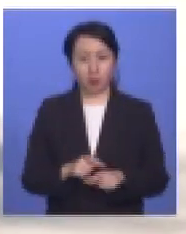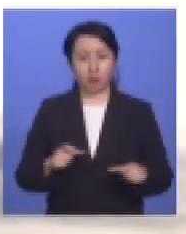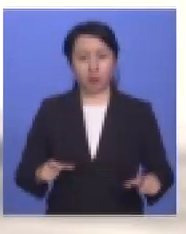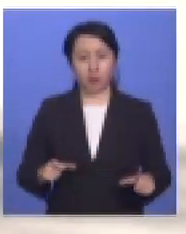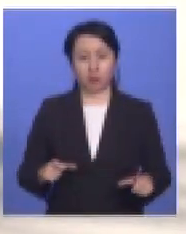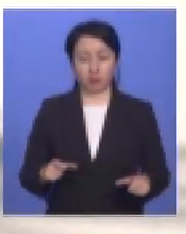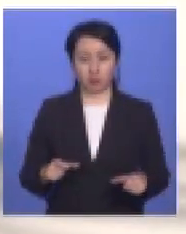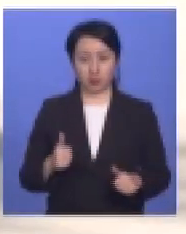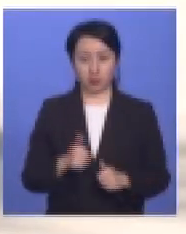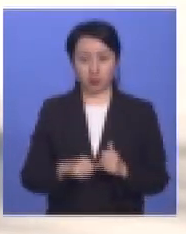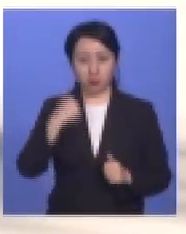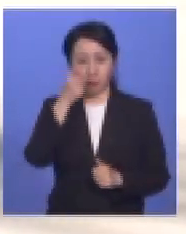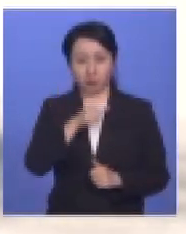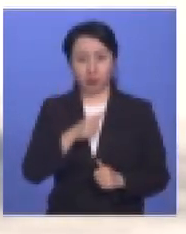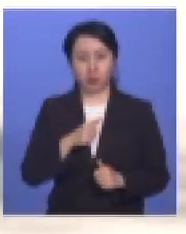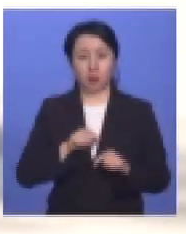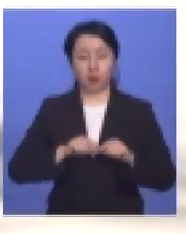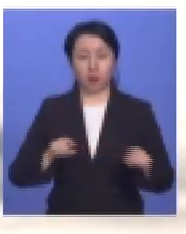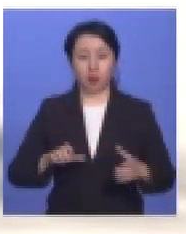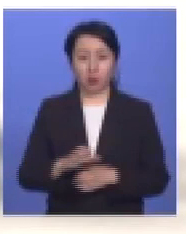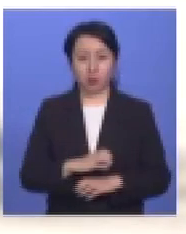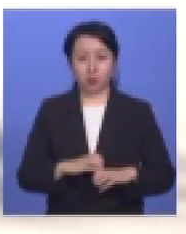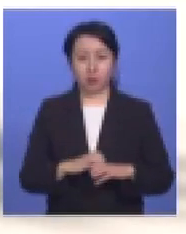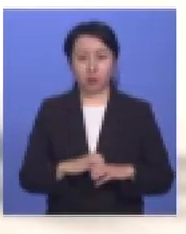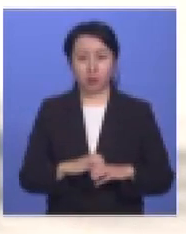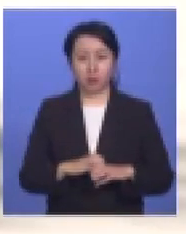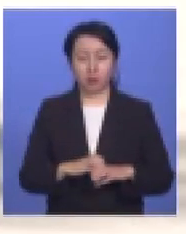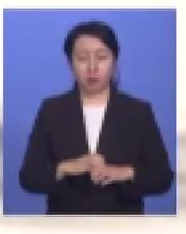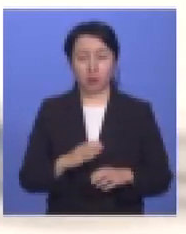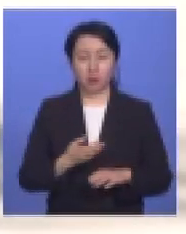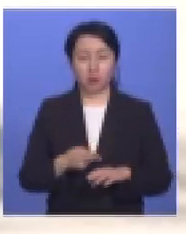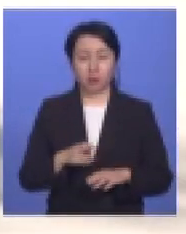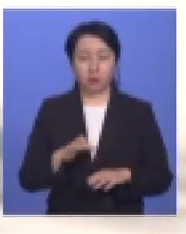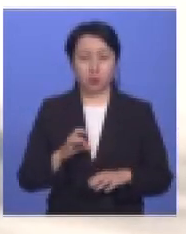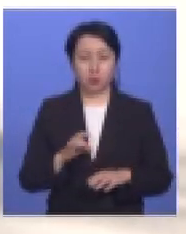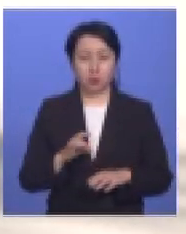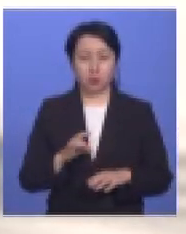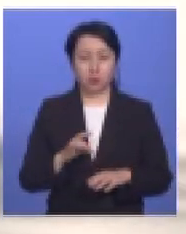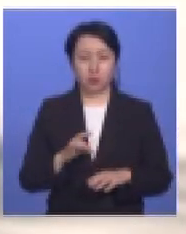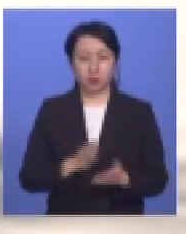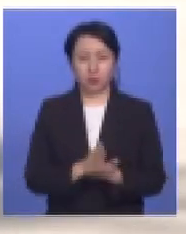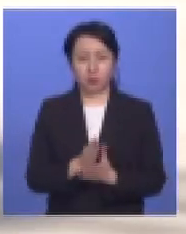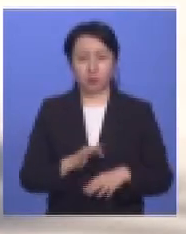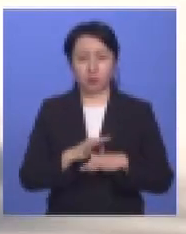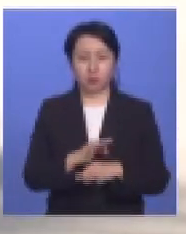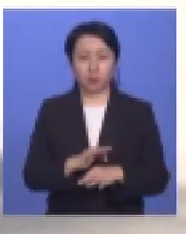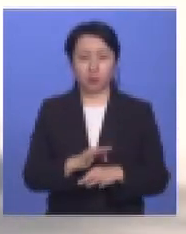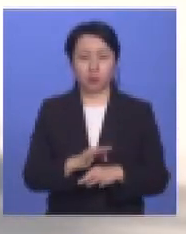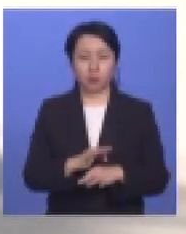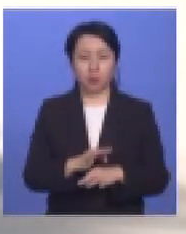бұзушылықтарды тіркеудің арызданудан анықтау сипатына көшу, яғни ұсынылып отырған